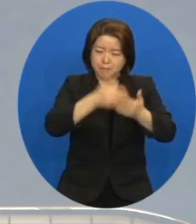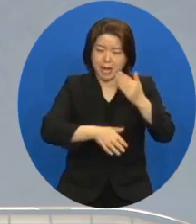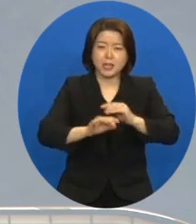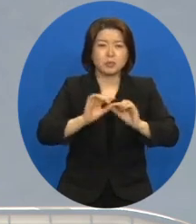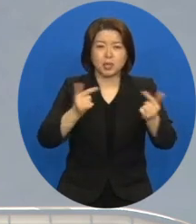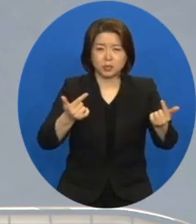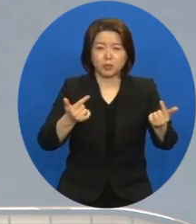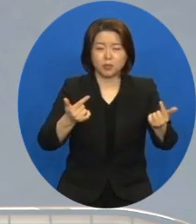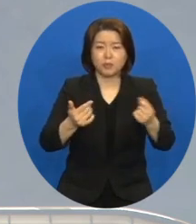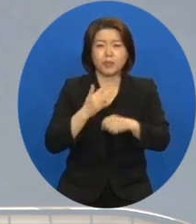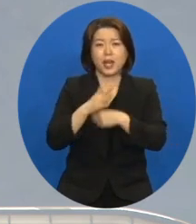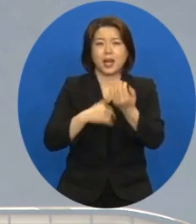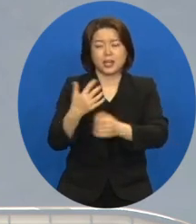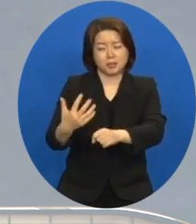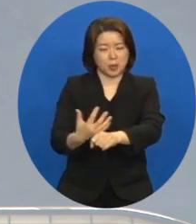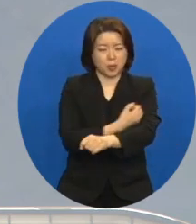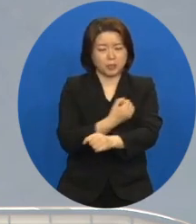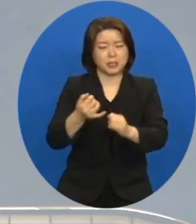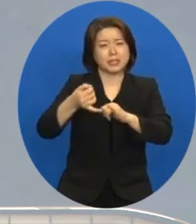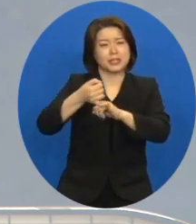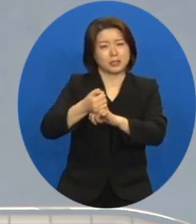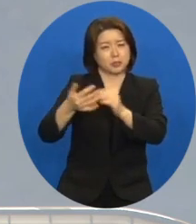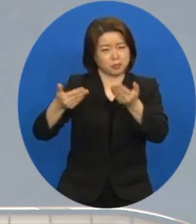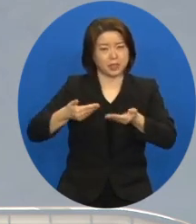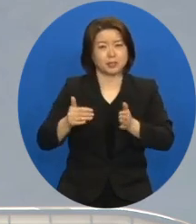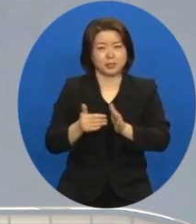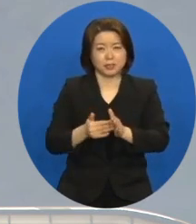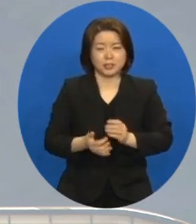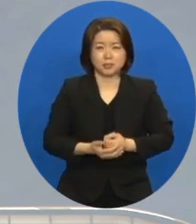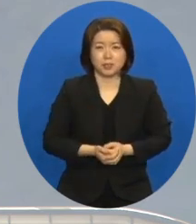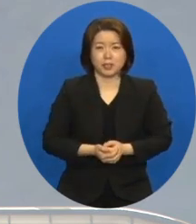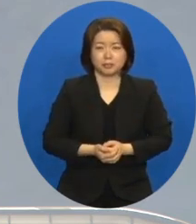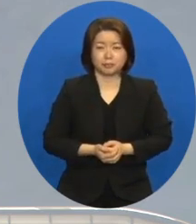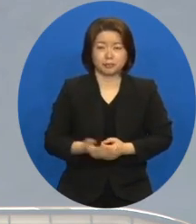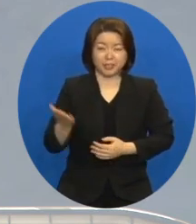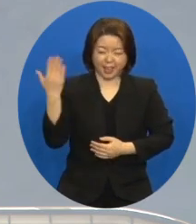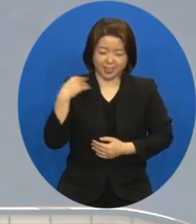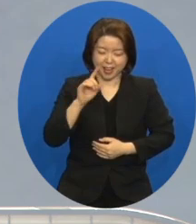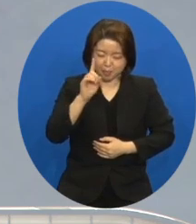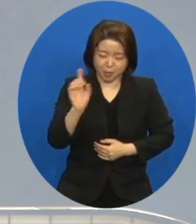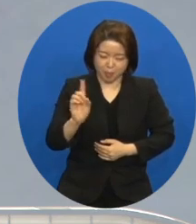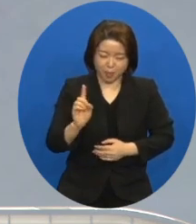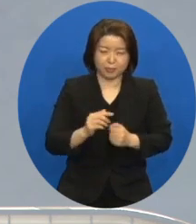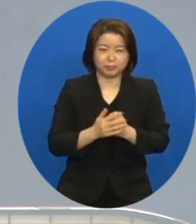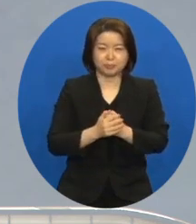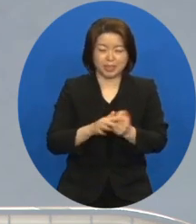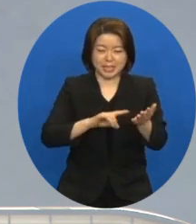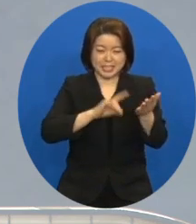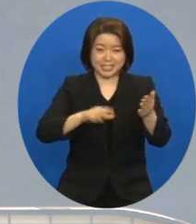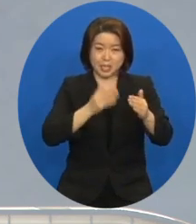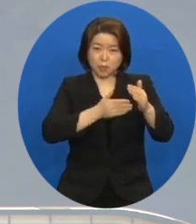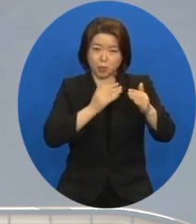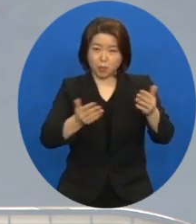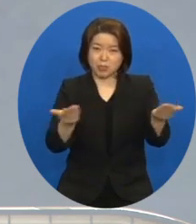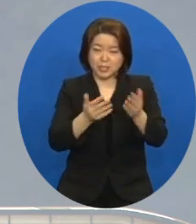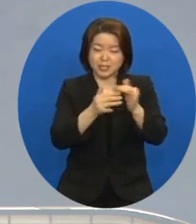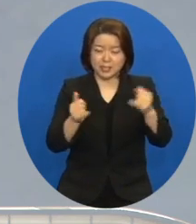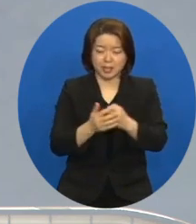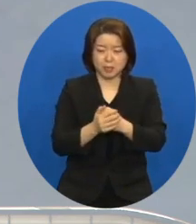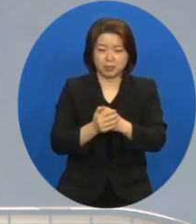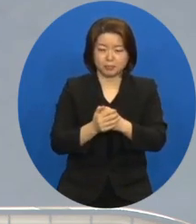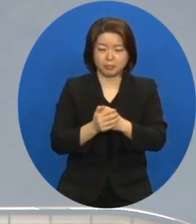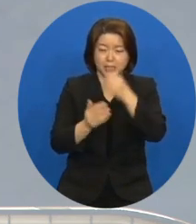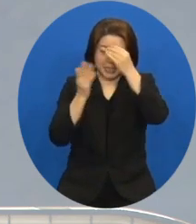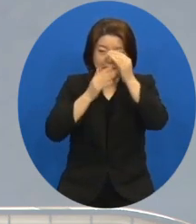없이 하나님의 엄청난 약속을 받았어요. 한 번은 어느 세무 공무원이 성도를